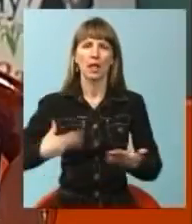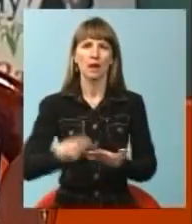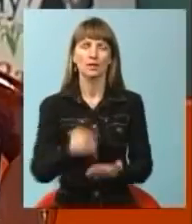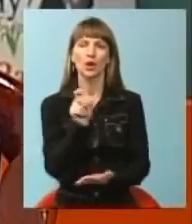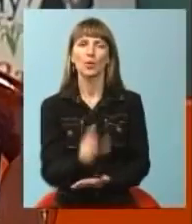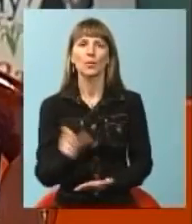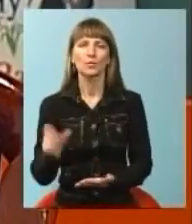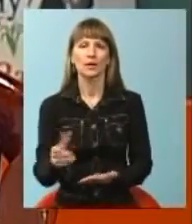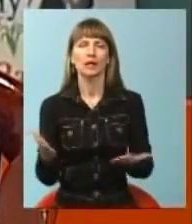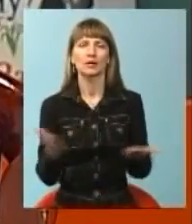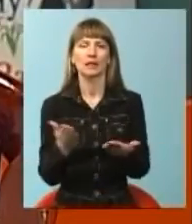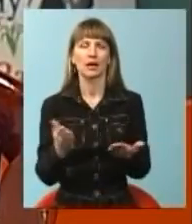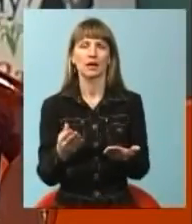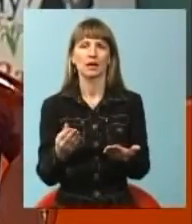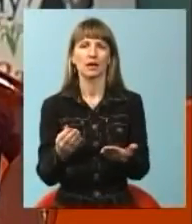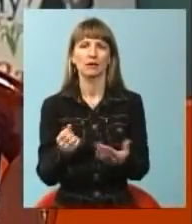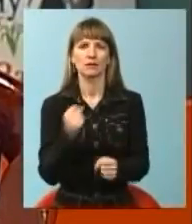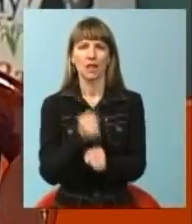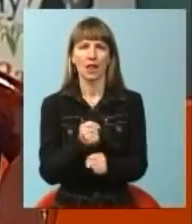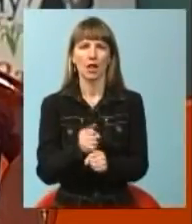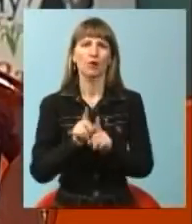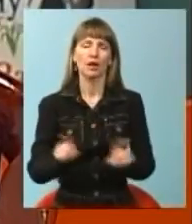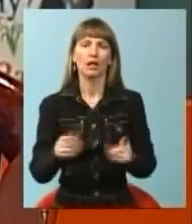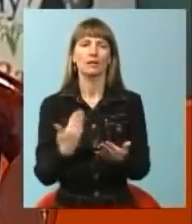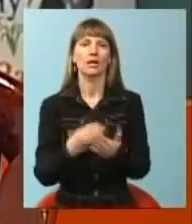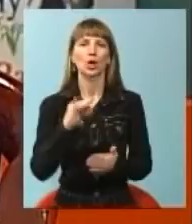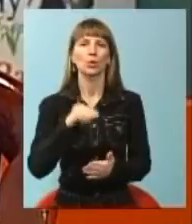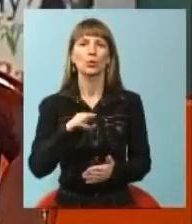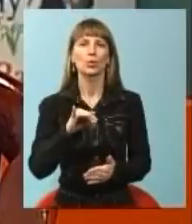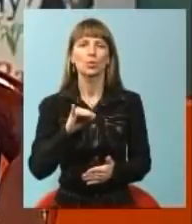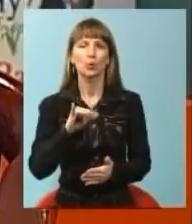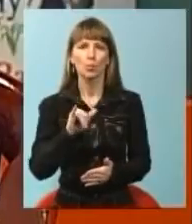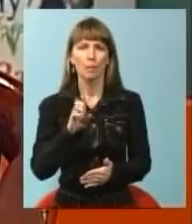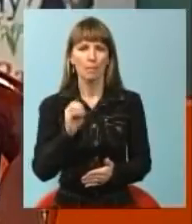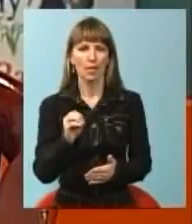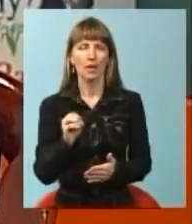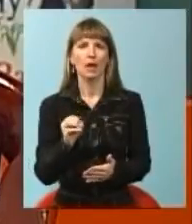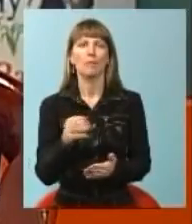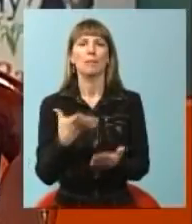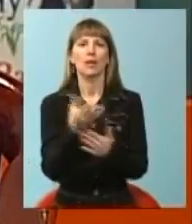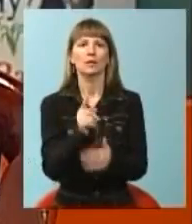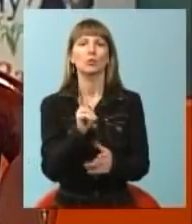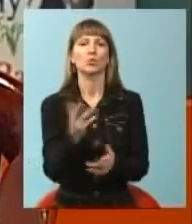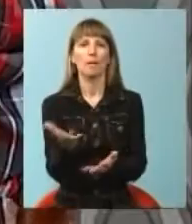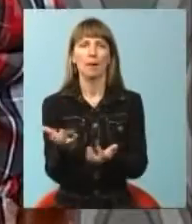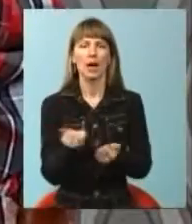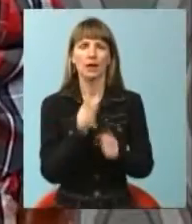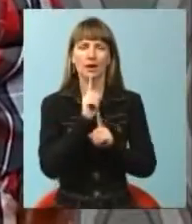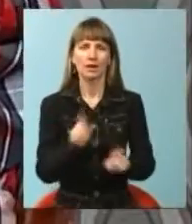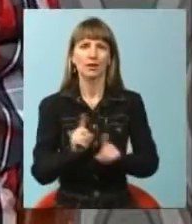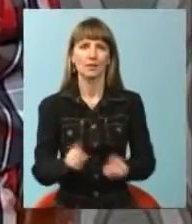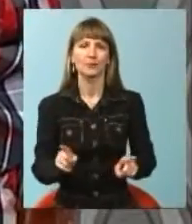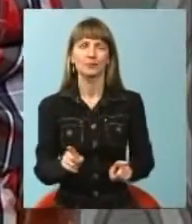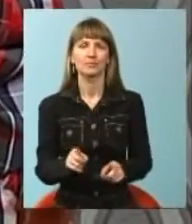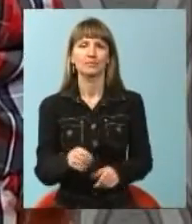які дають рекламу. А, наприклад, на Ютубі платять тому, хто бере рекламу. А чи